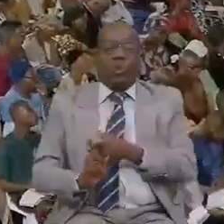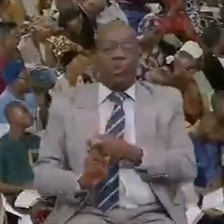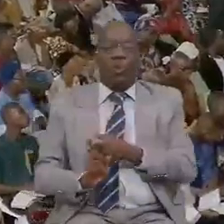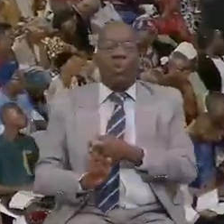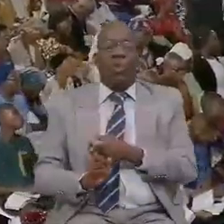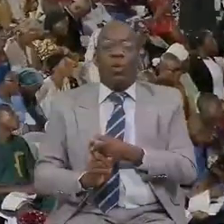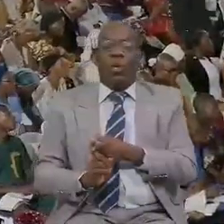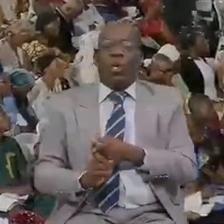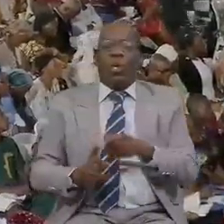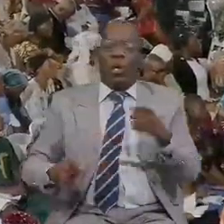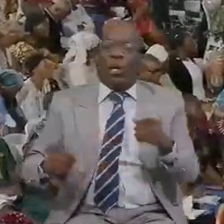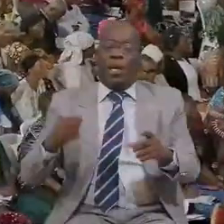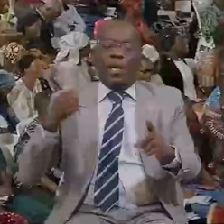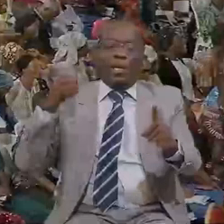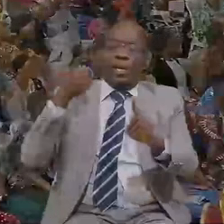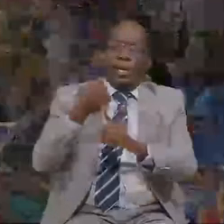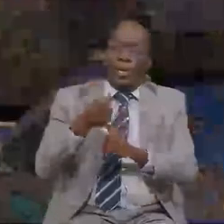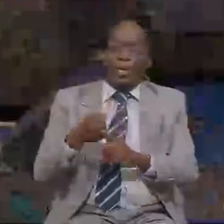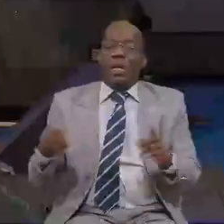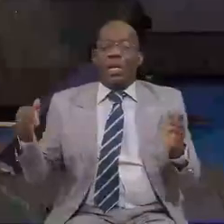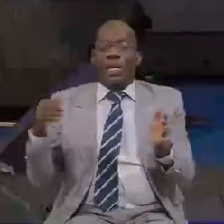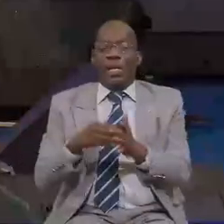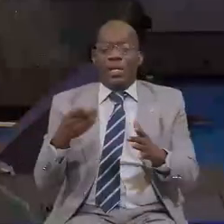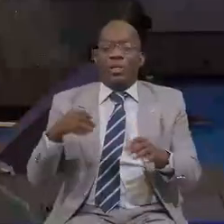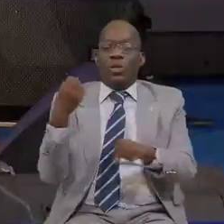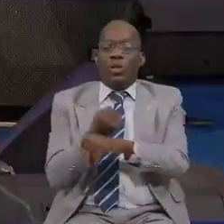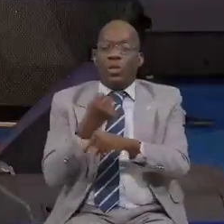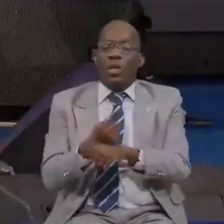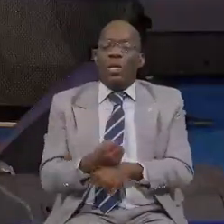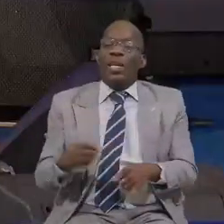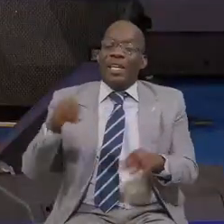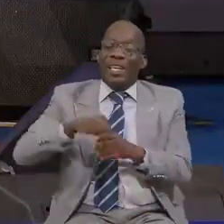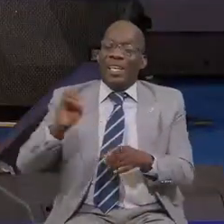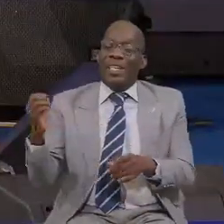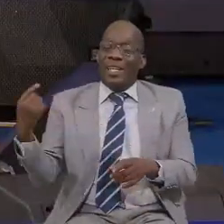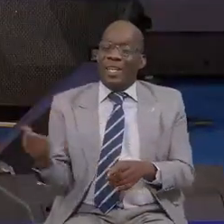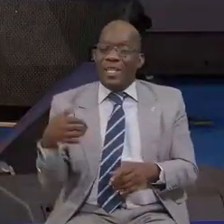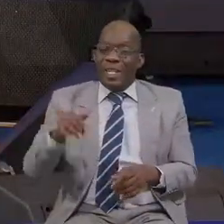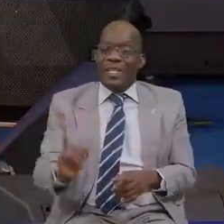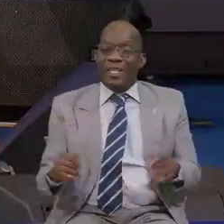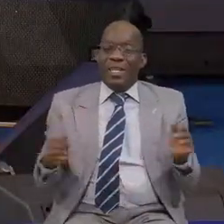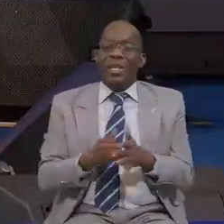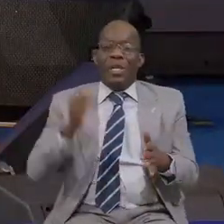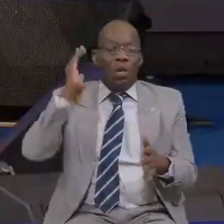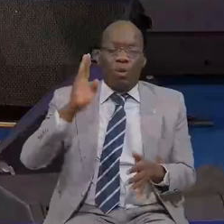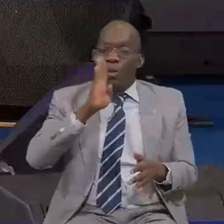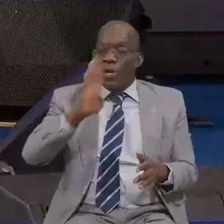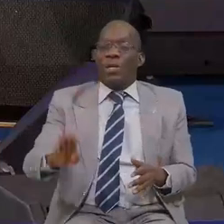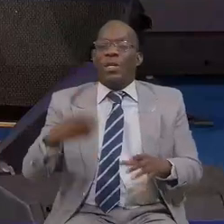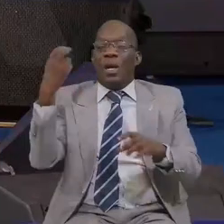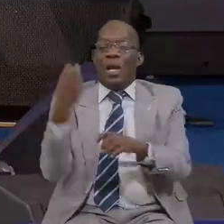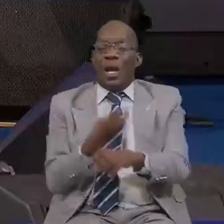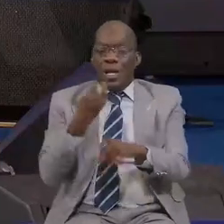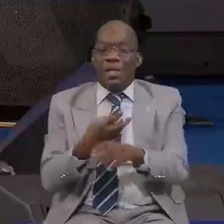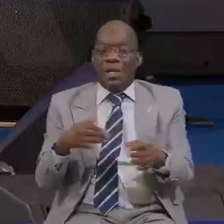Dans l'avenir, dans l'éternité, ce sera difficile, insupportable